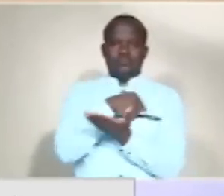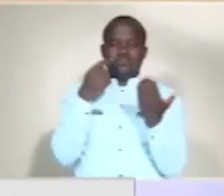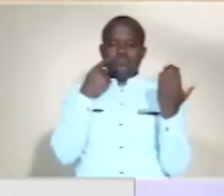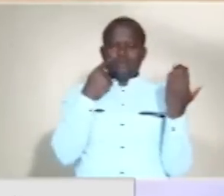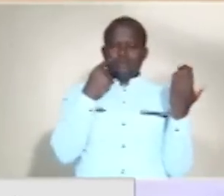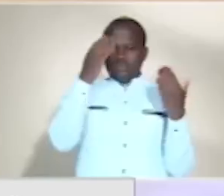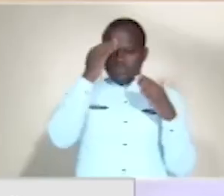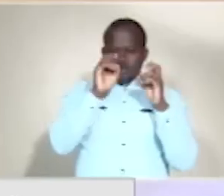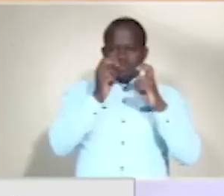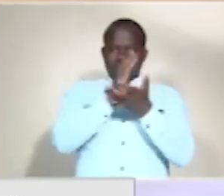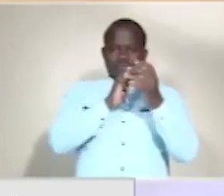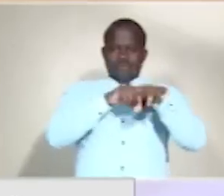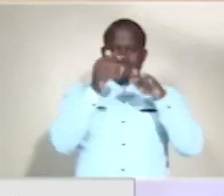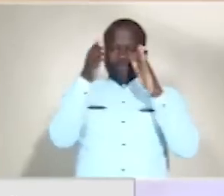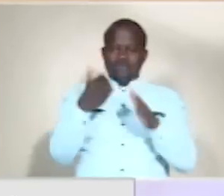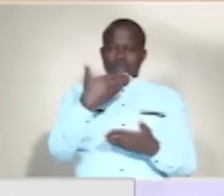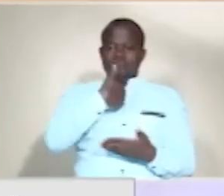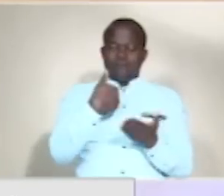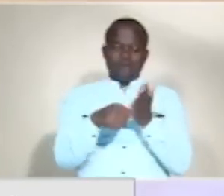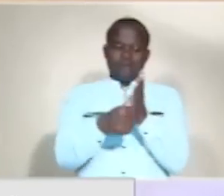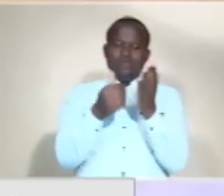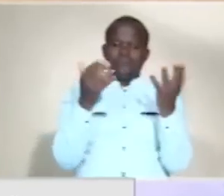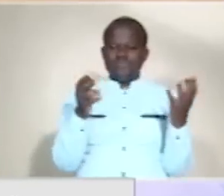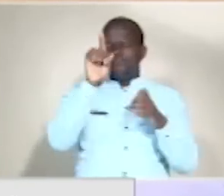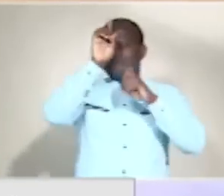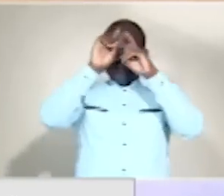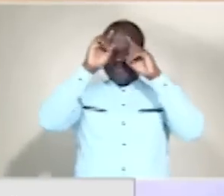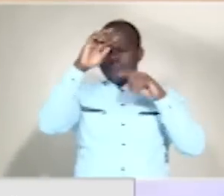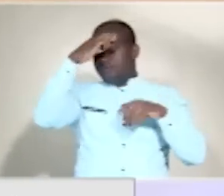kubera ko hari igihe umuntu nyine abafite n'ikibazo